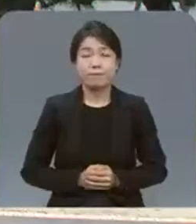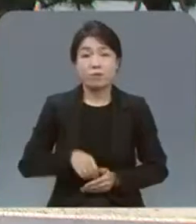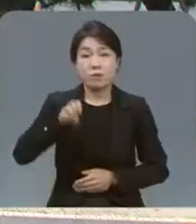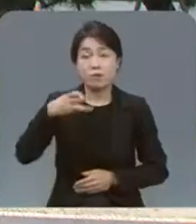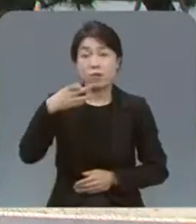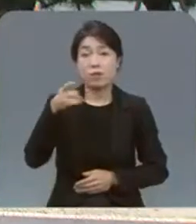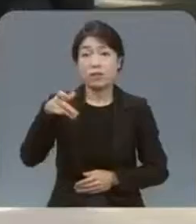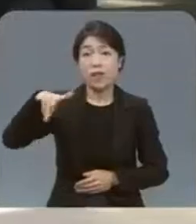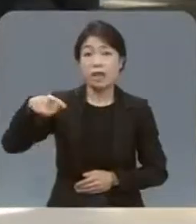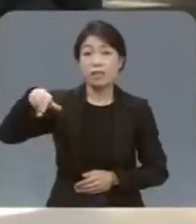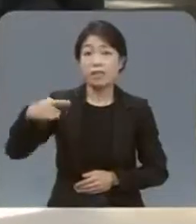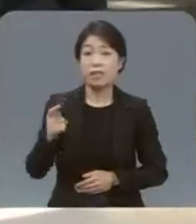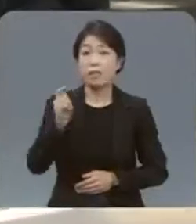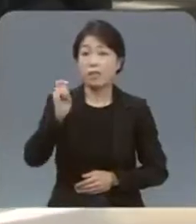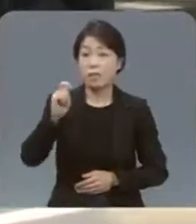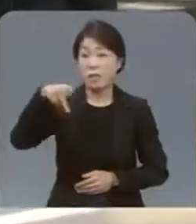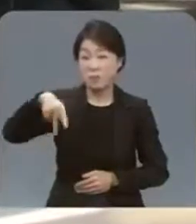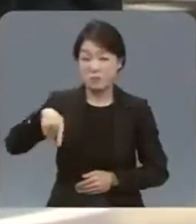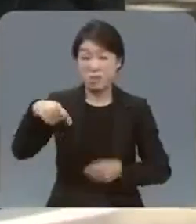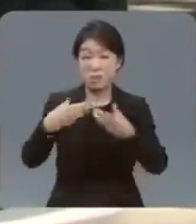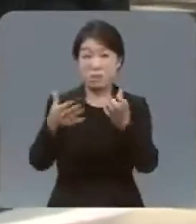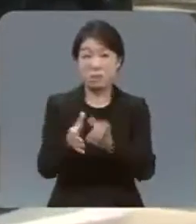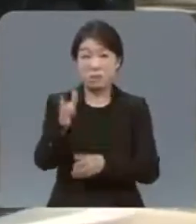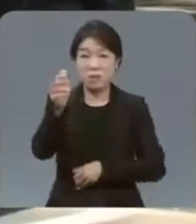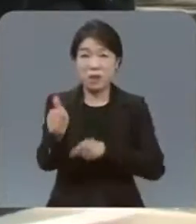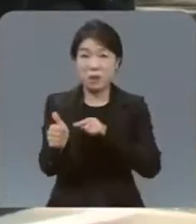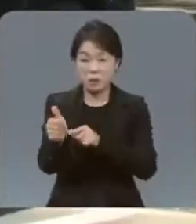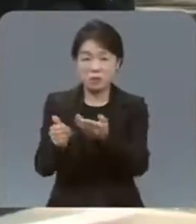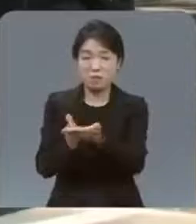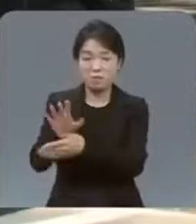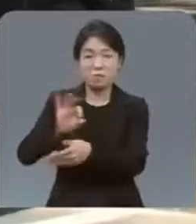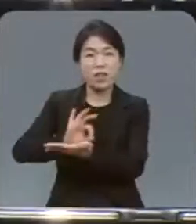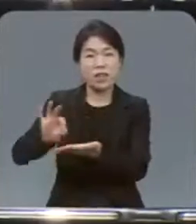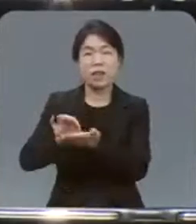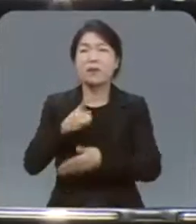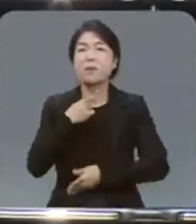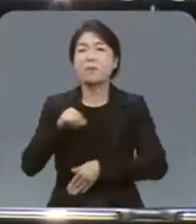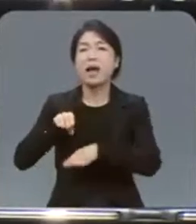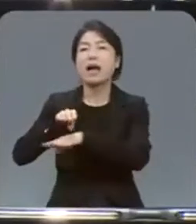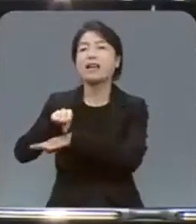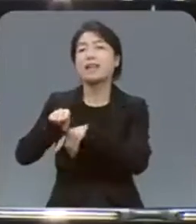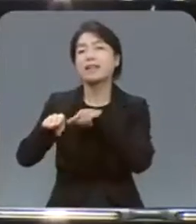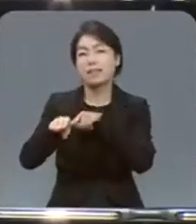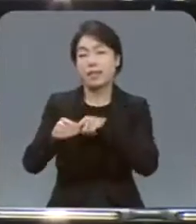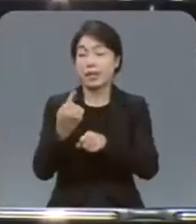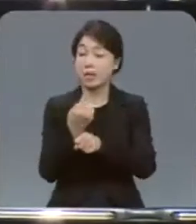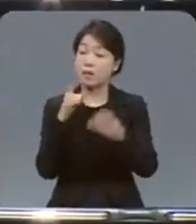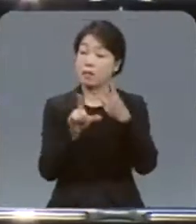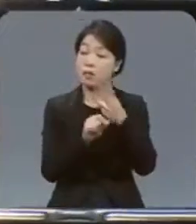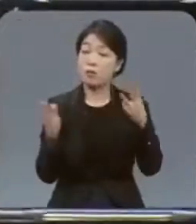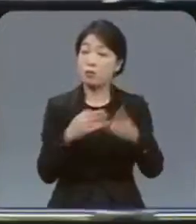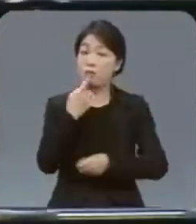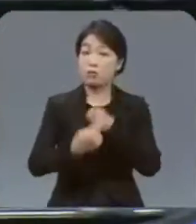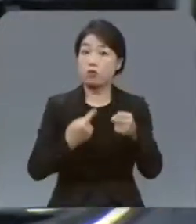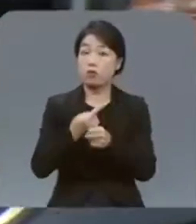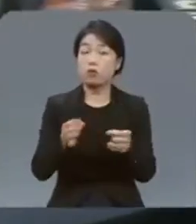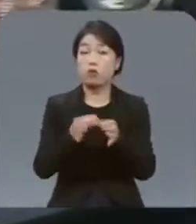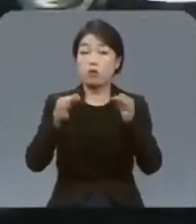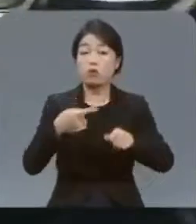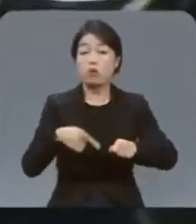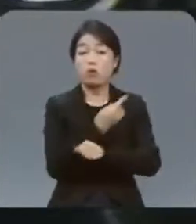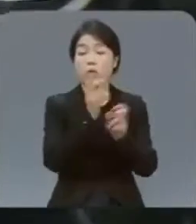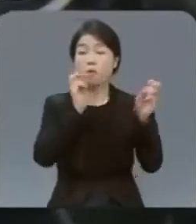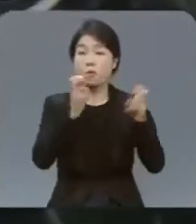광주테크노파크 김선민 원장이 전용으로 써온 공용차량 입니다 지난해 3월부터 1년 동안 외부 업체와 계약을